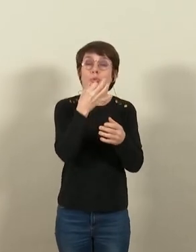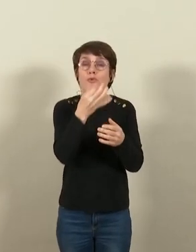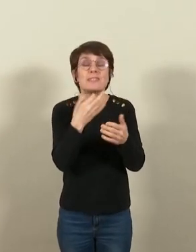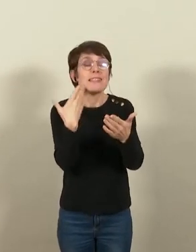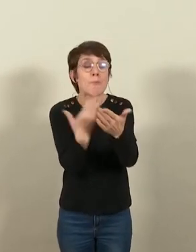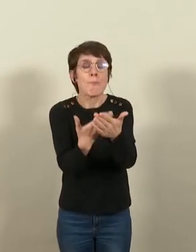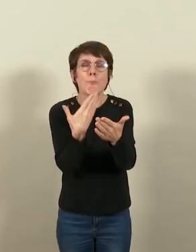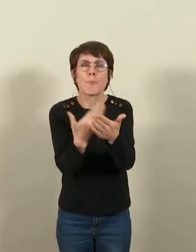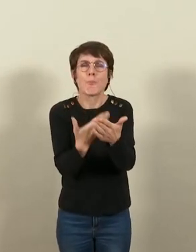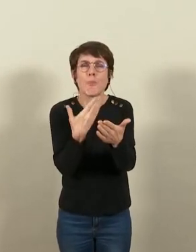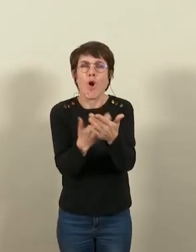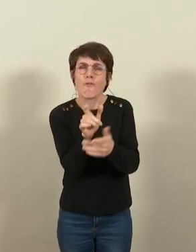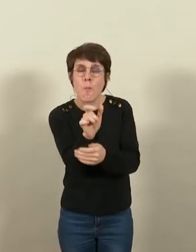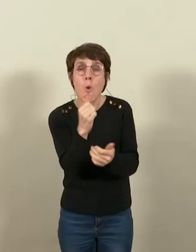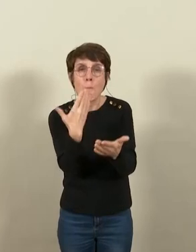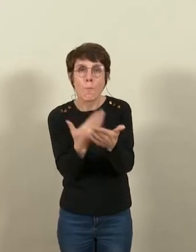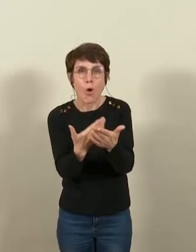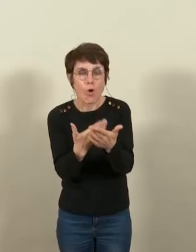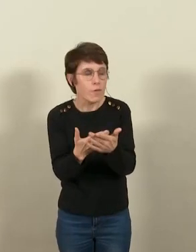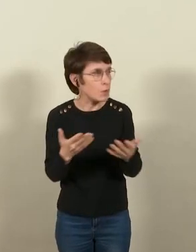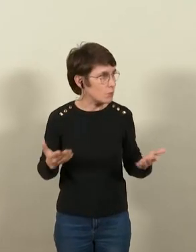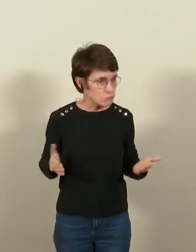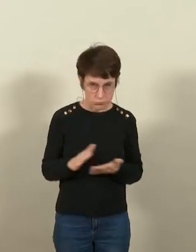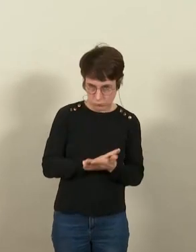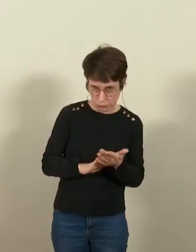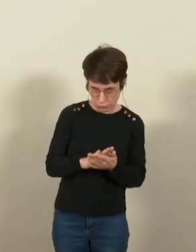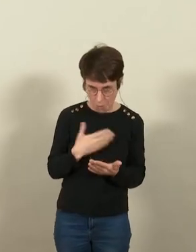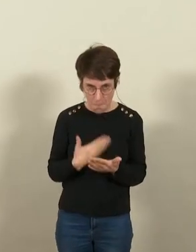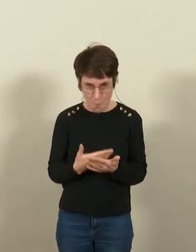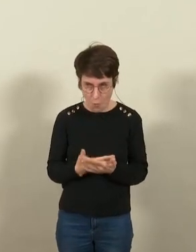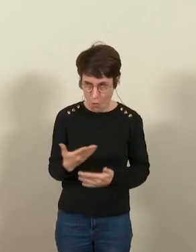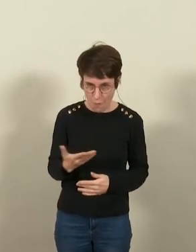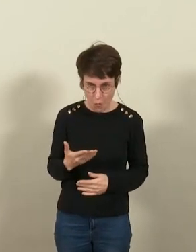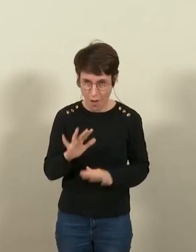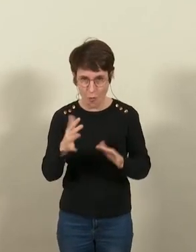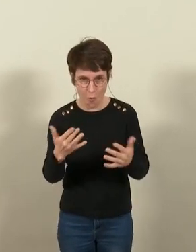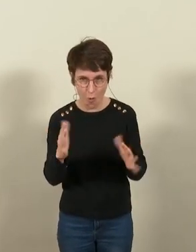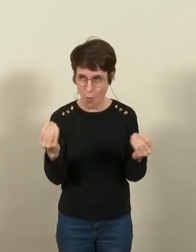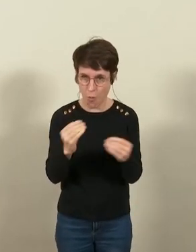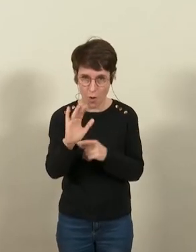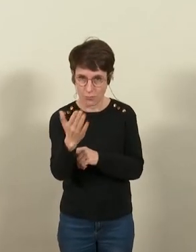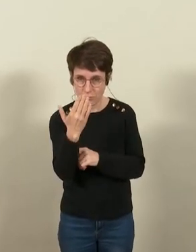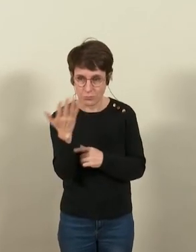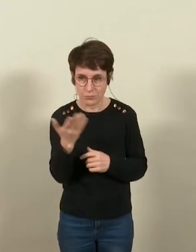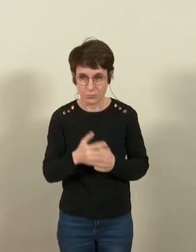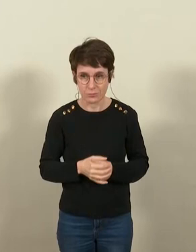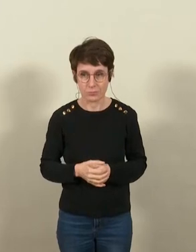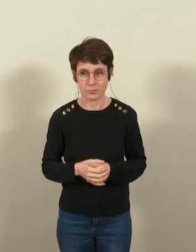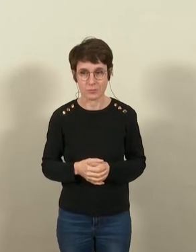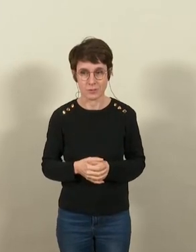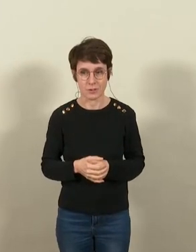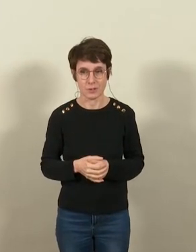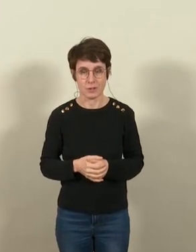là on on arrive où j'aimerais bien savoir j'aimerais bien que vous répondiez qu'est-ce que ça veut dire des preuves ça veut dire quoi donc